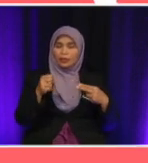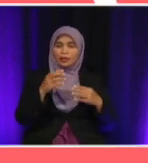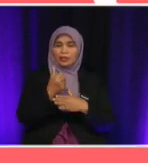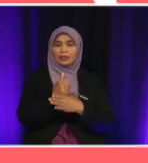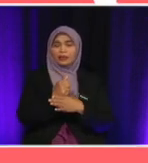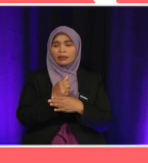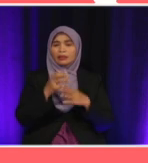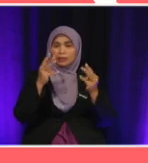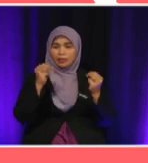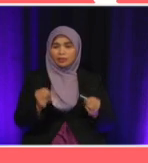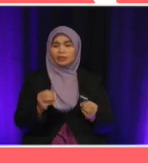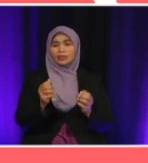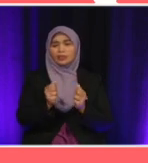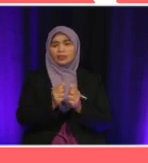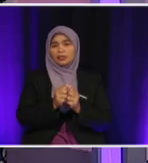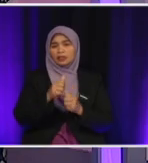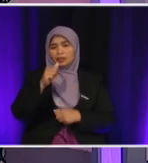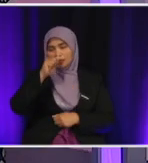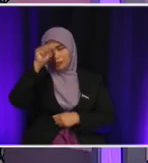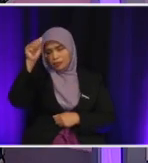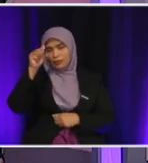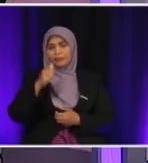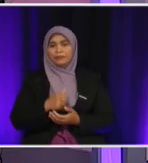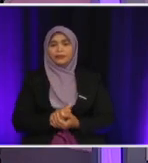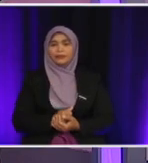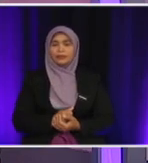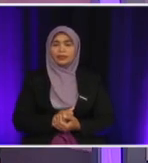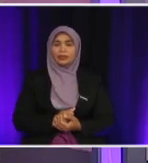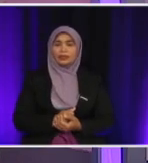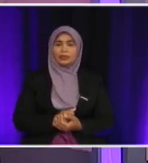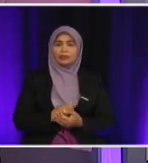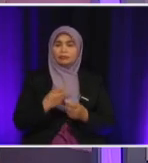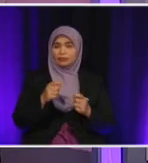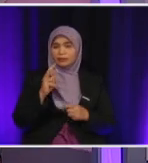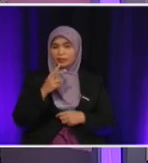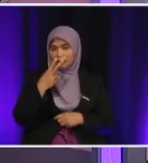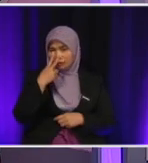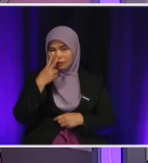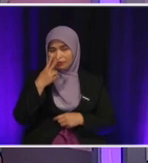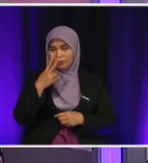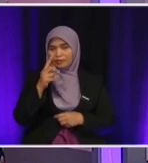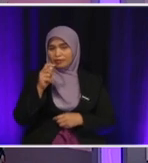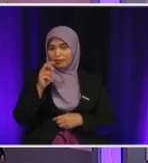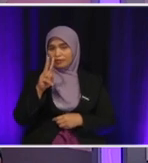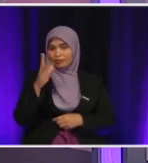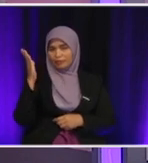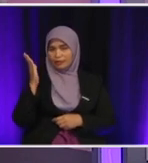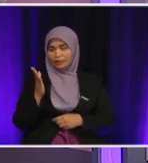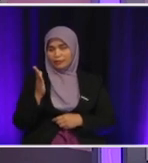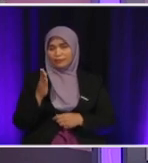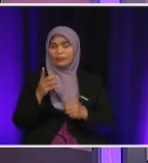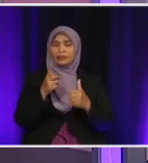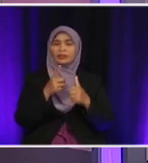dengan Allah subhanahu wa ta'ala coba perhatikan apa yang ditulis di dalam screen ini yang pertama